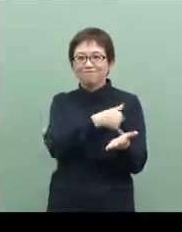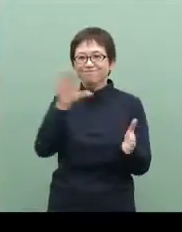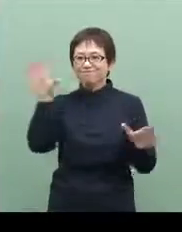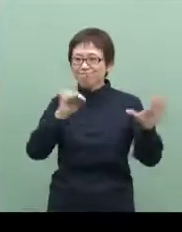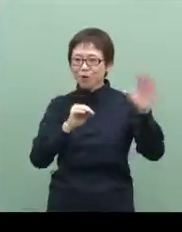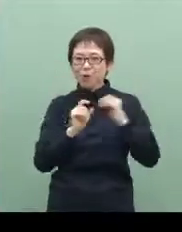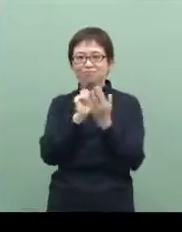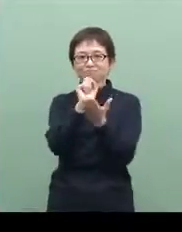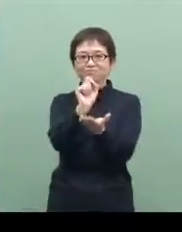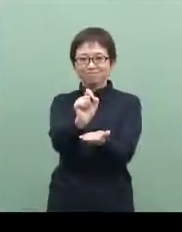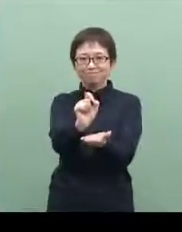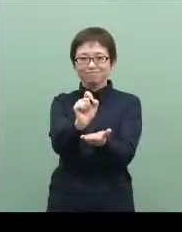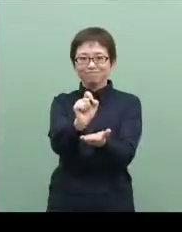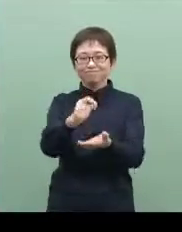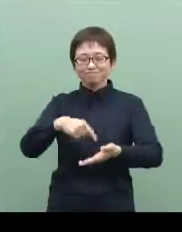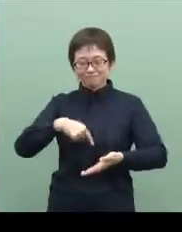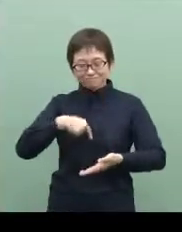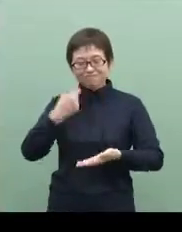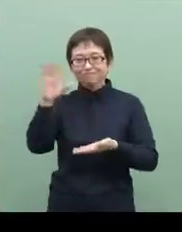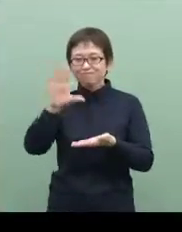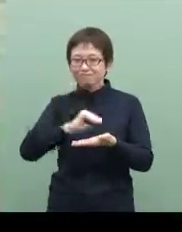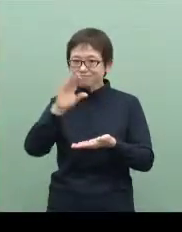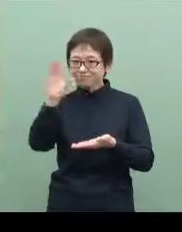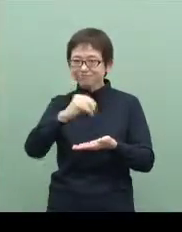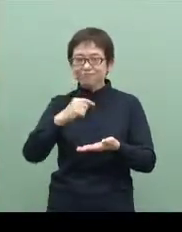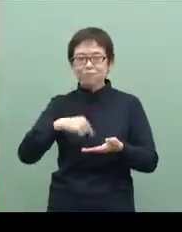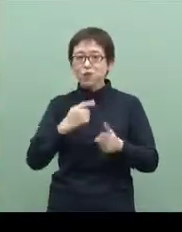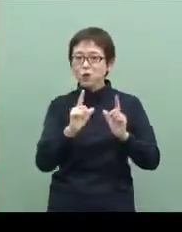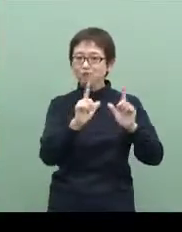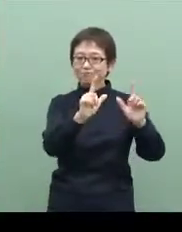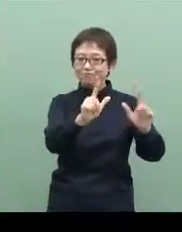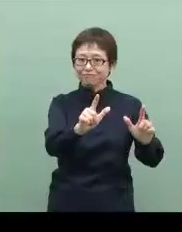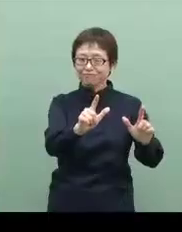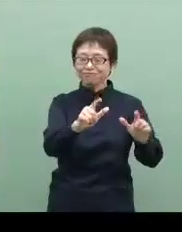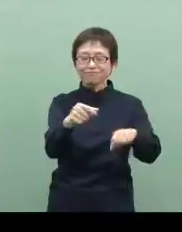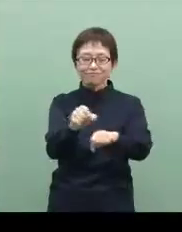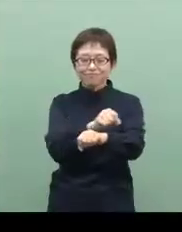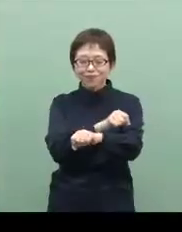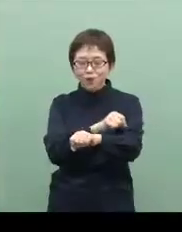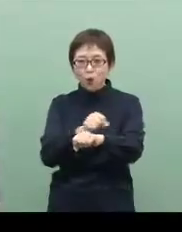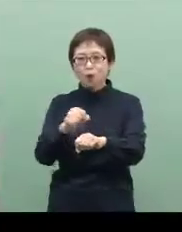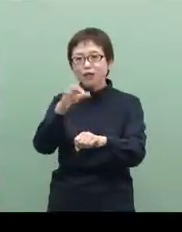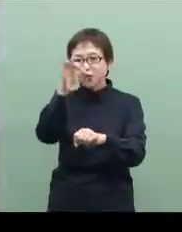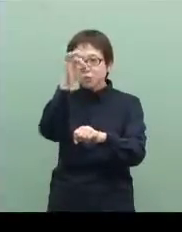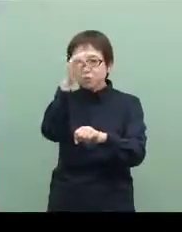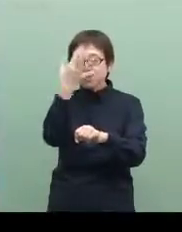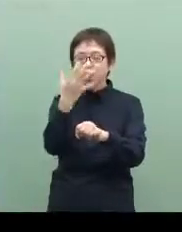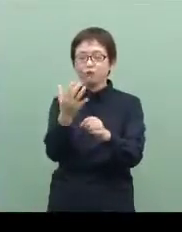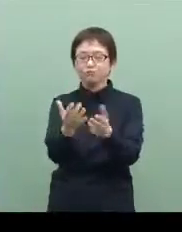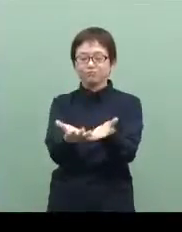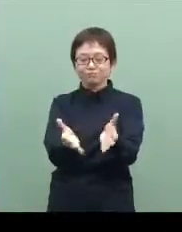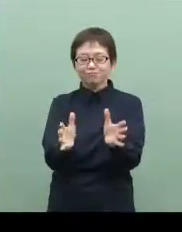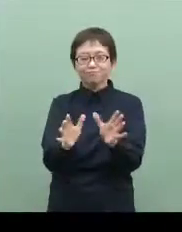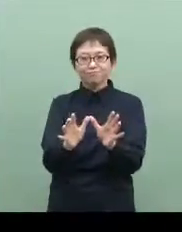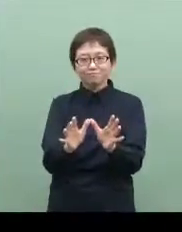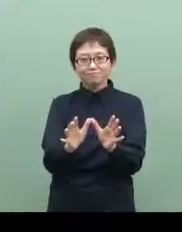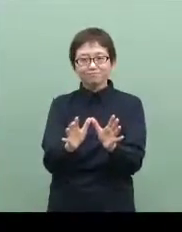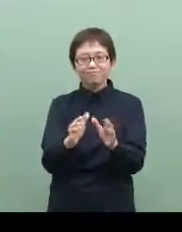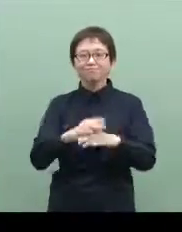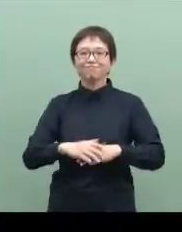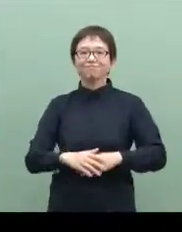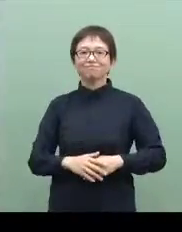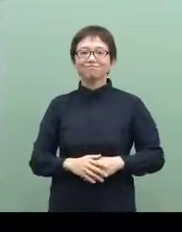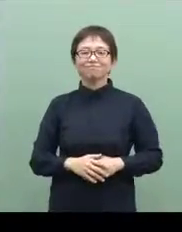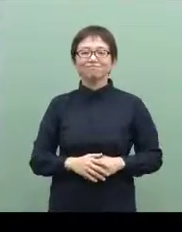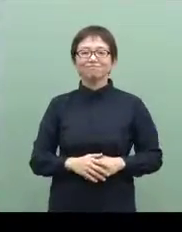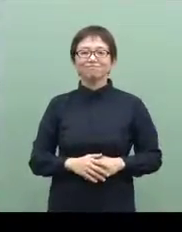有意義な広報番組を提供するため自らレポートし自ら伝えるメンバーを集め特別に編成されたプ